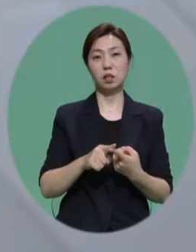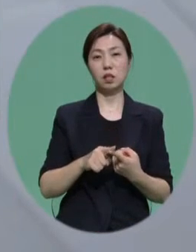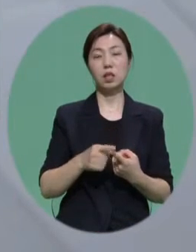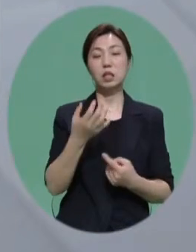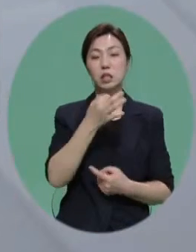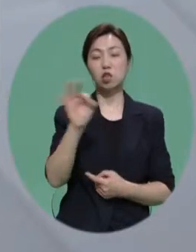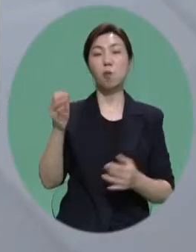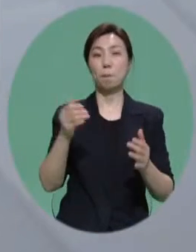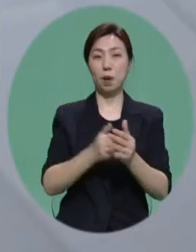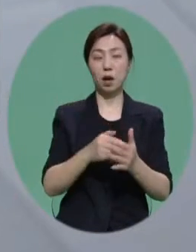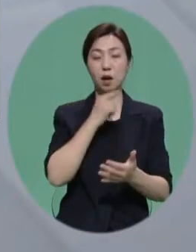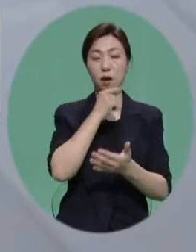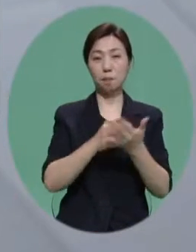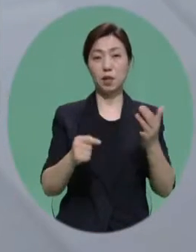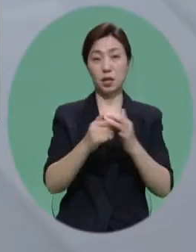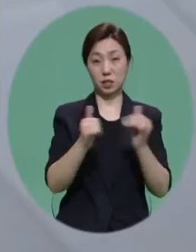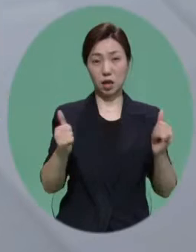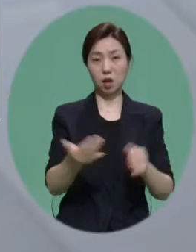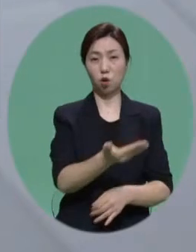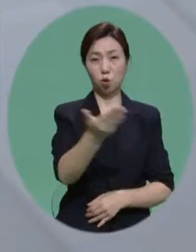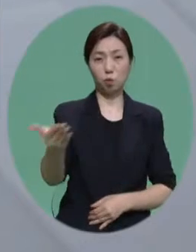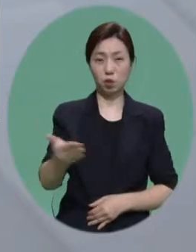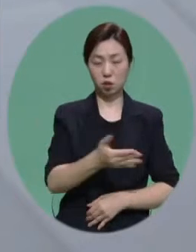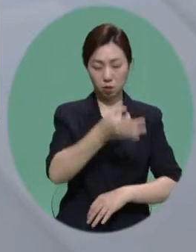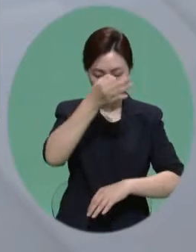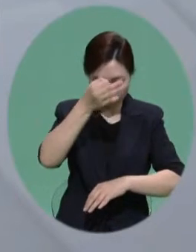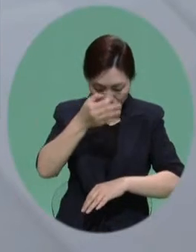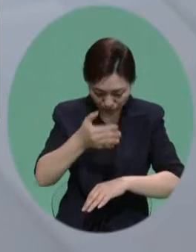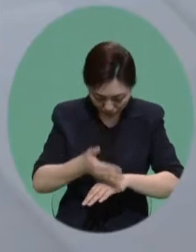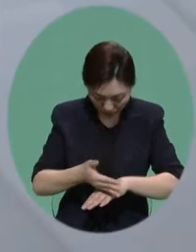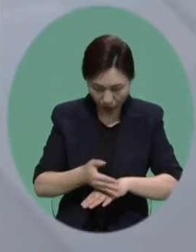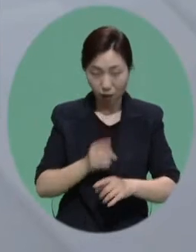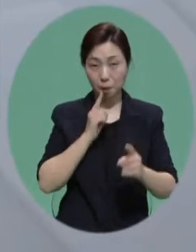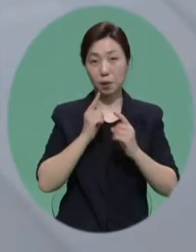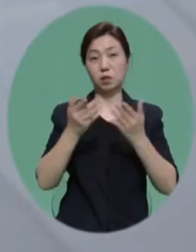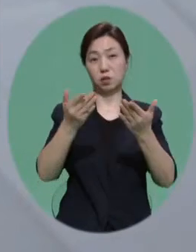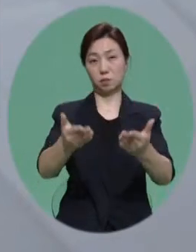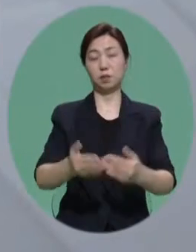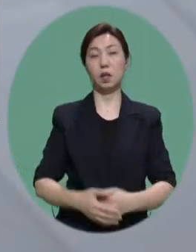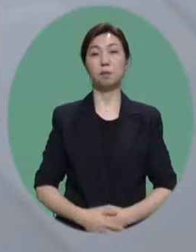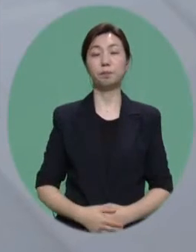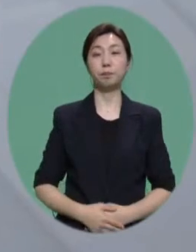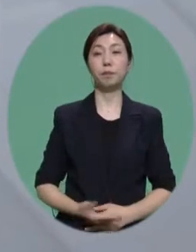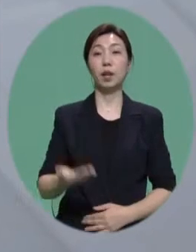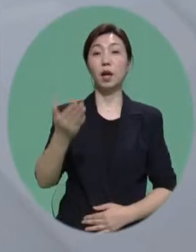n 사죄의 말씀 다시 드립니다 아아 그러나 우리 윤석열 의원님